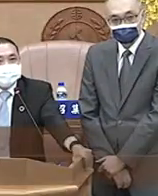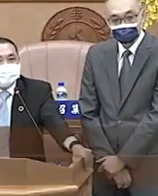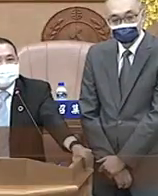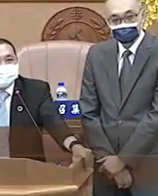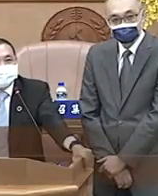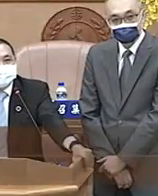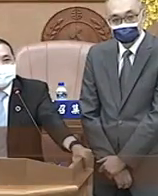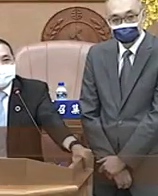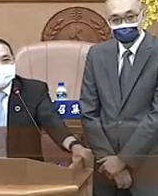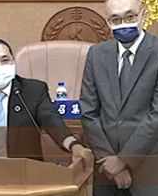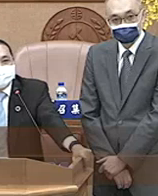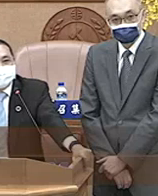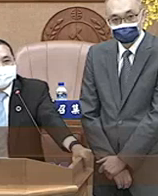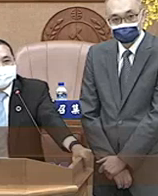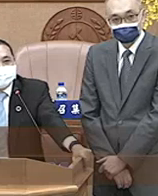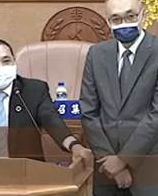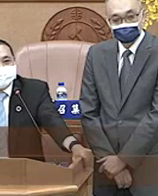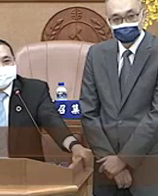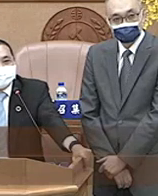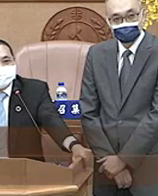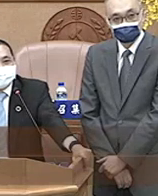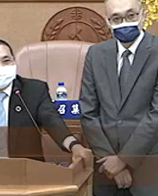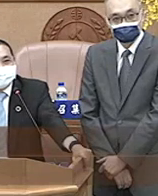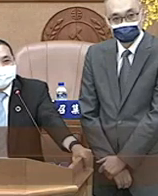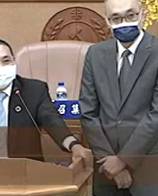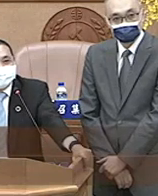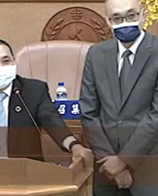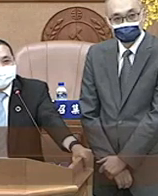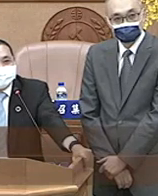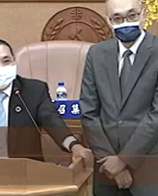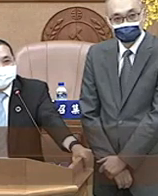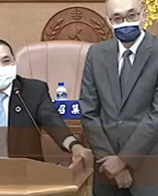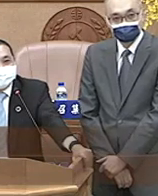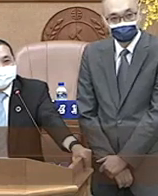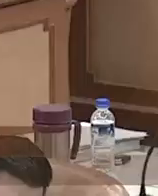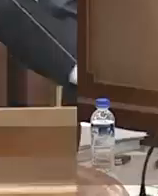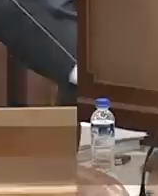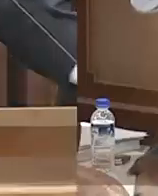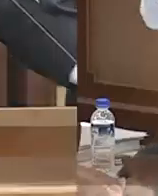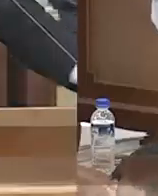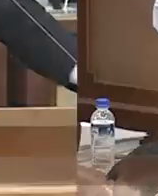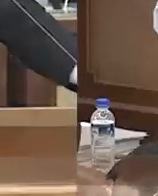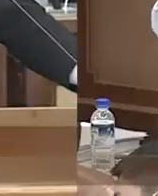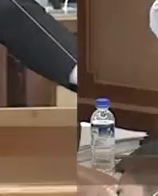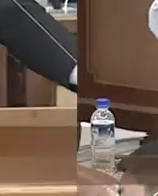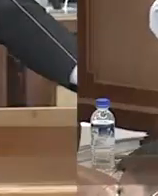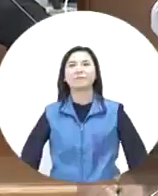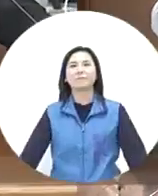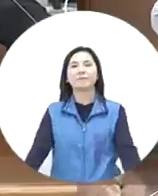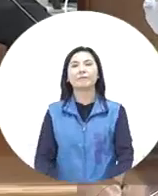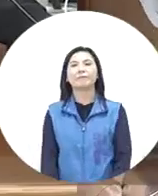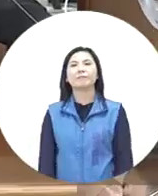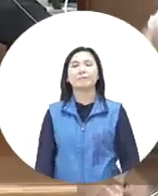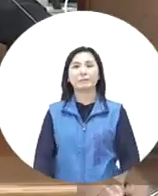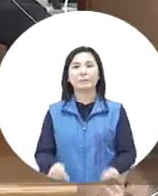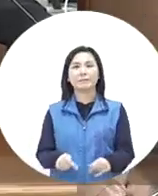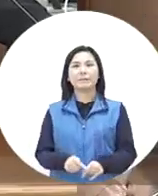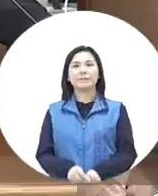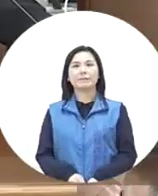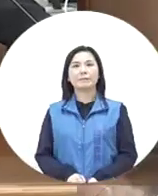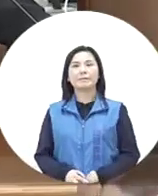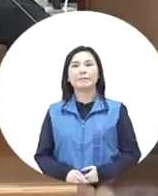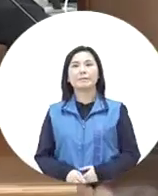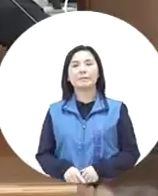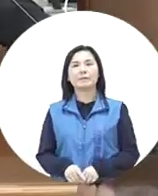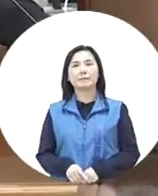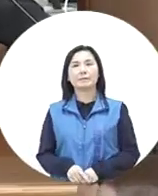说。 好了，市长，哎，各副市长啊，各局局长请回啦，请后捆这